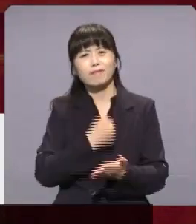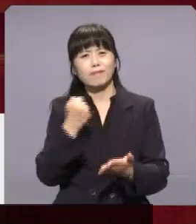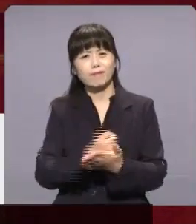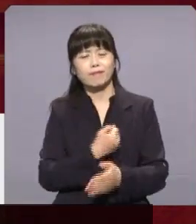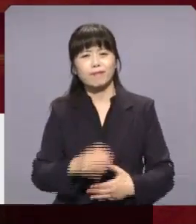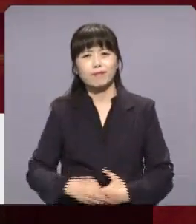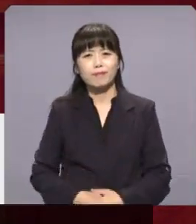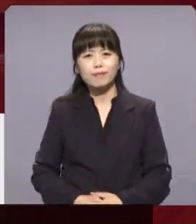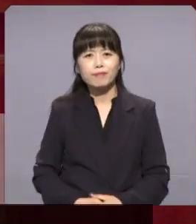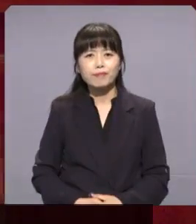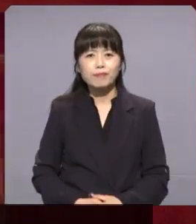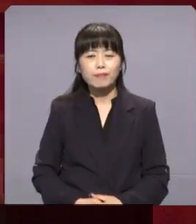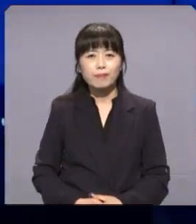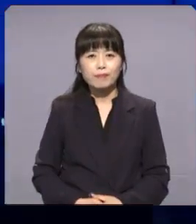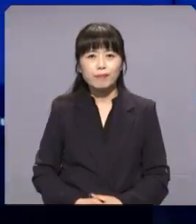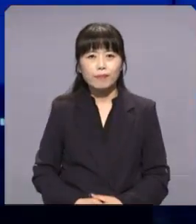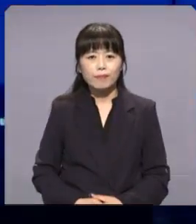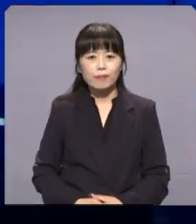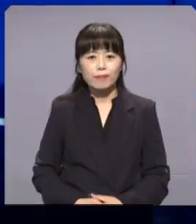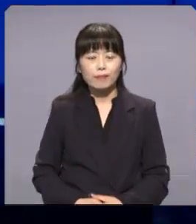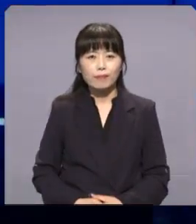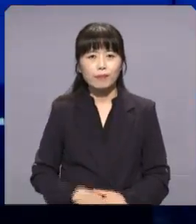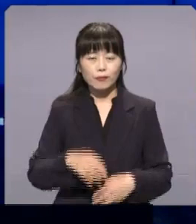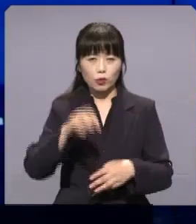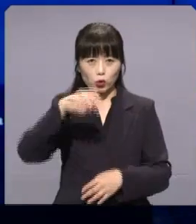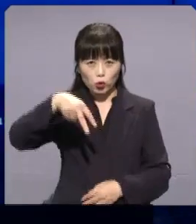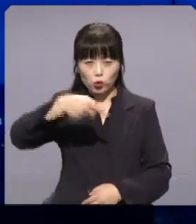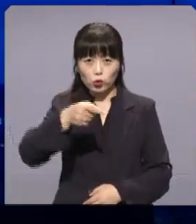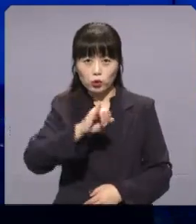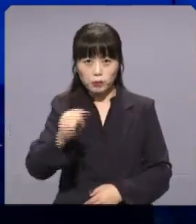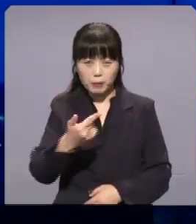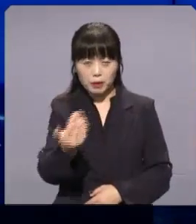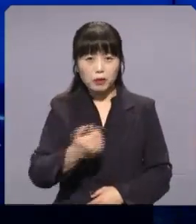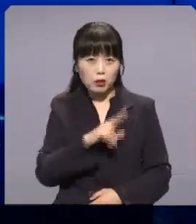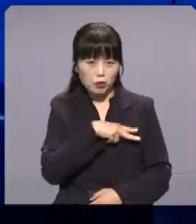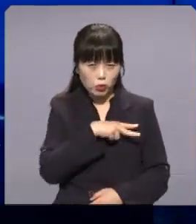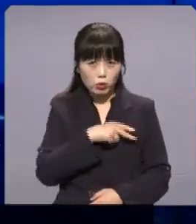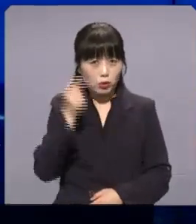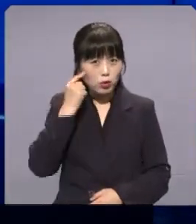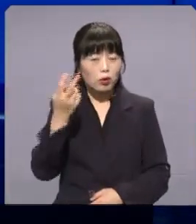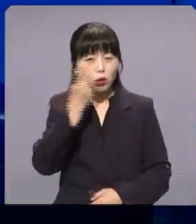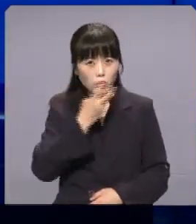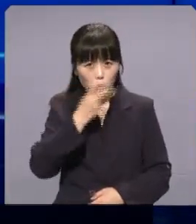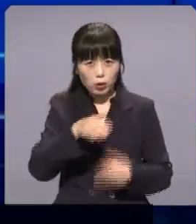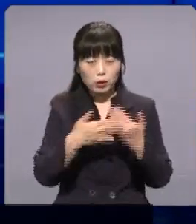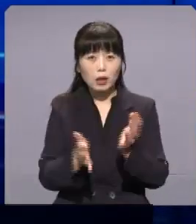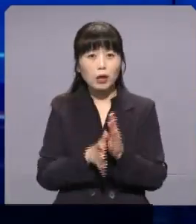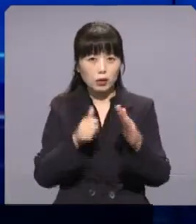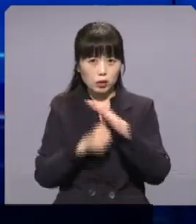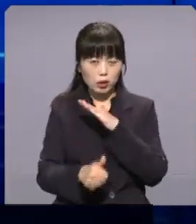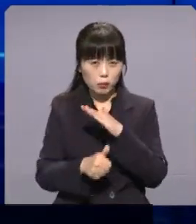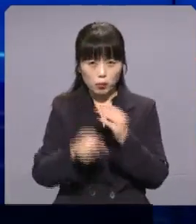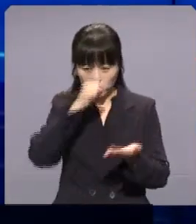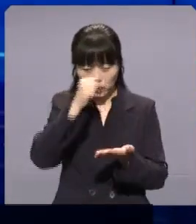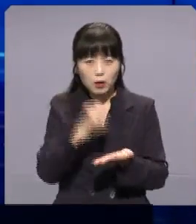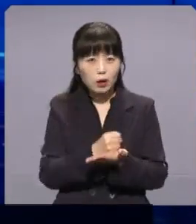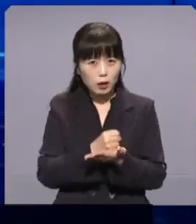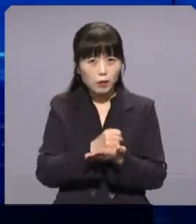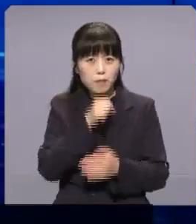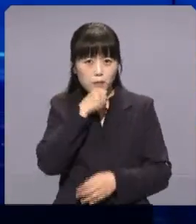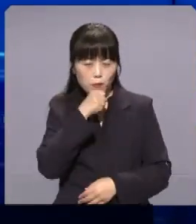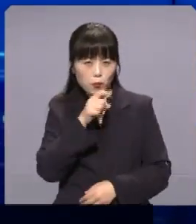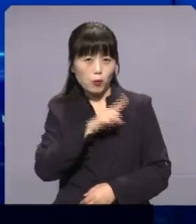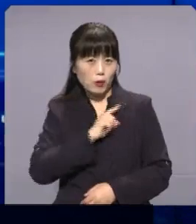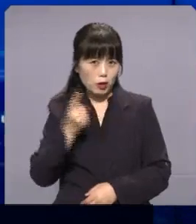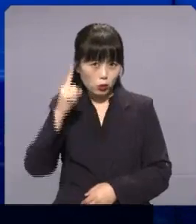예. 뭐 유승민 전 의원이 최근 여론조사에서 당대표 적합도 가장 높다